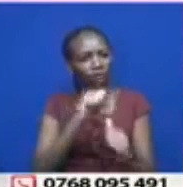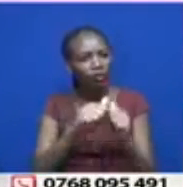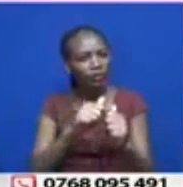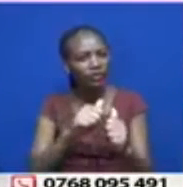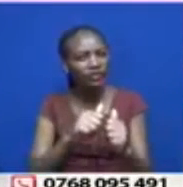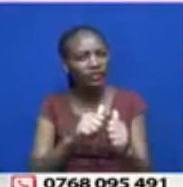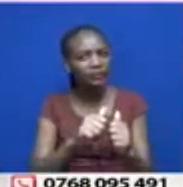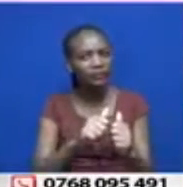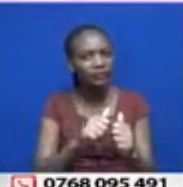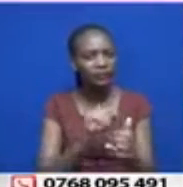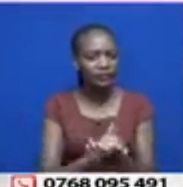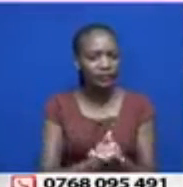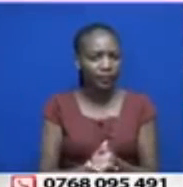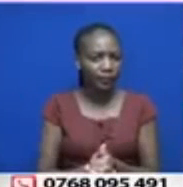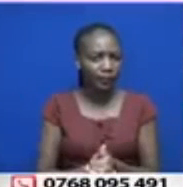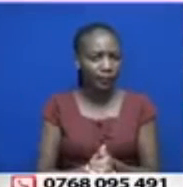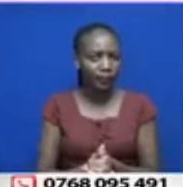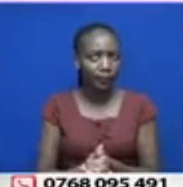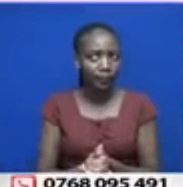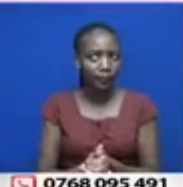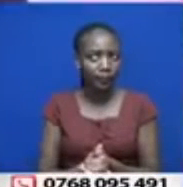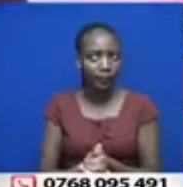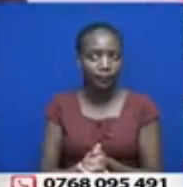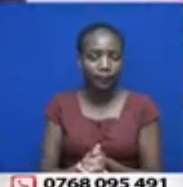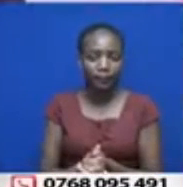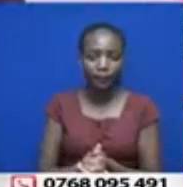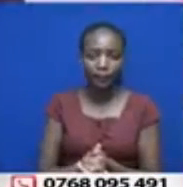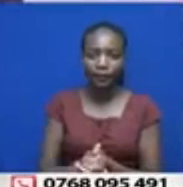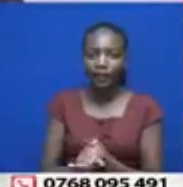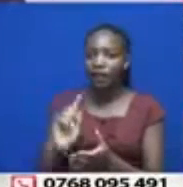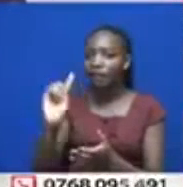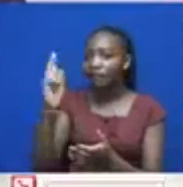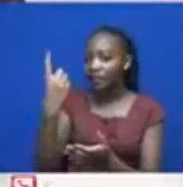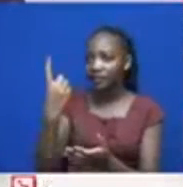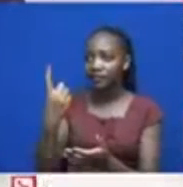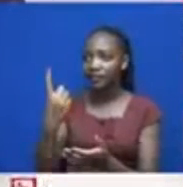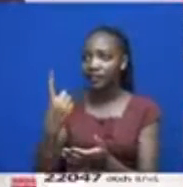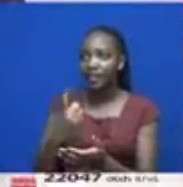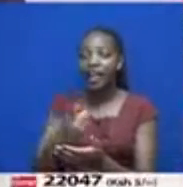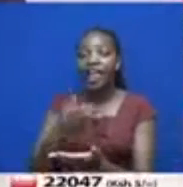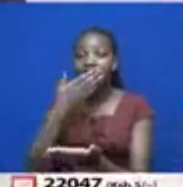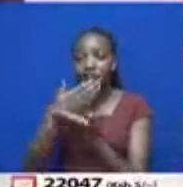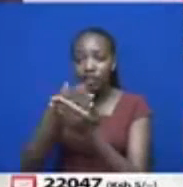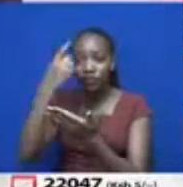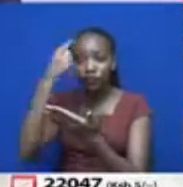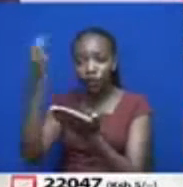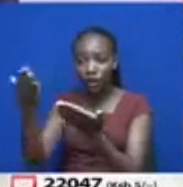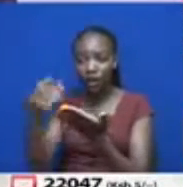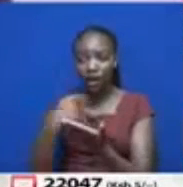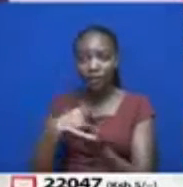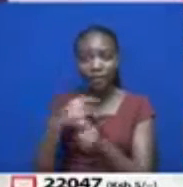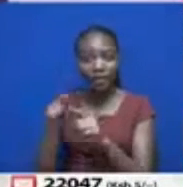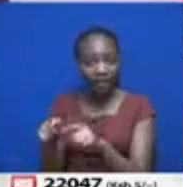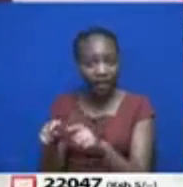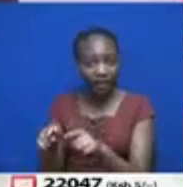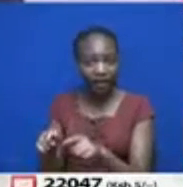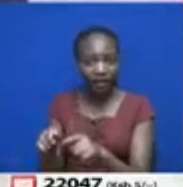linamaanisha nini? Kwanza kabisa asante kwa kualika. Nialika hapa studioni.